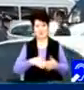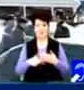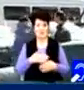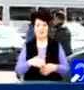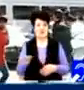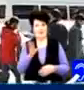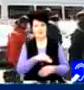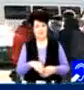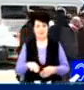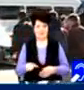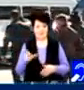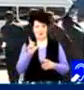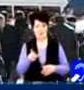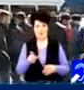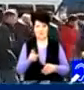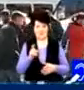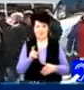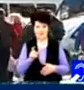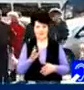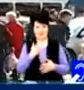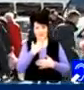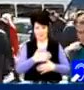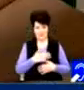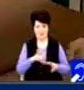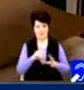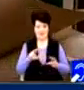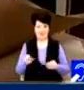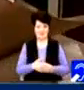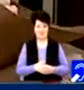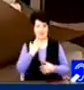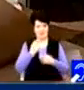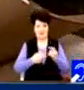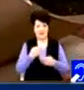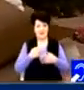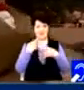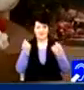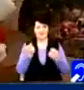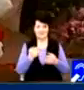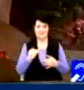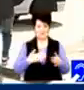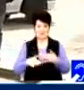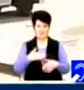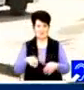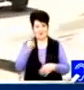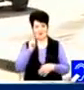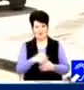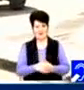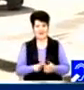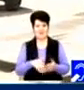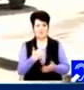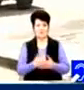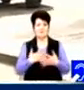doresc la toate mamele din lume să fiți iubite să aveți fericire mereu să fie cu zimbet pe față și să ne bucură mereu cel mai